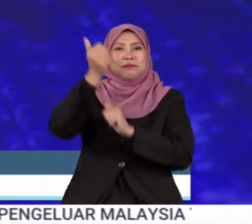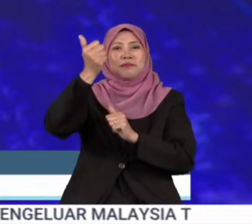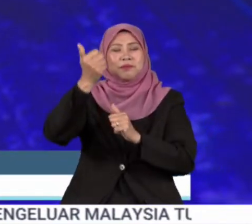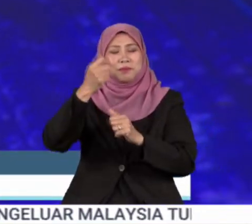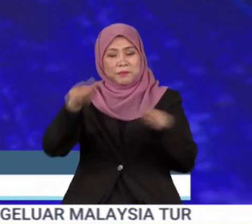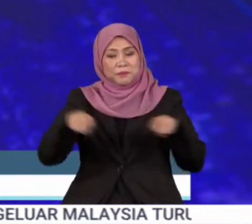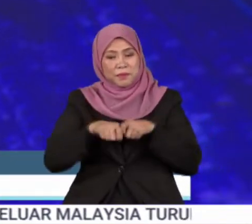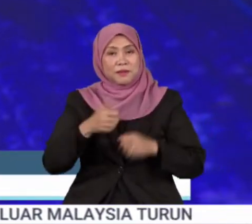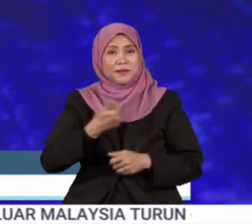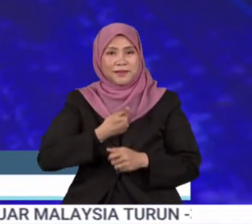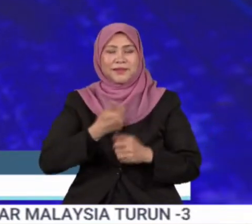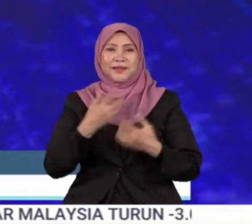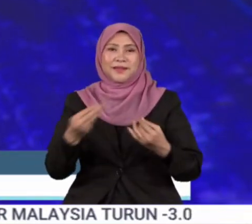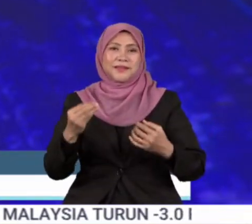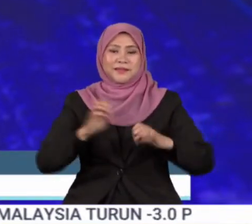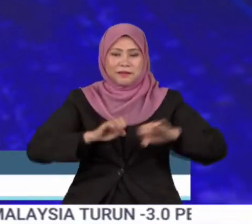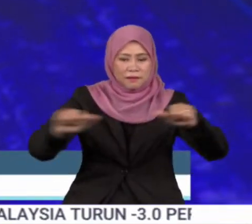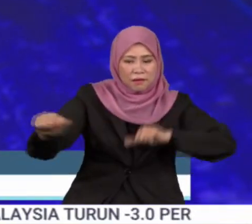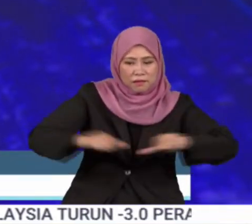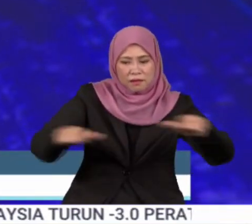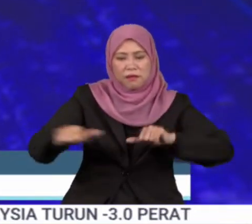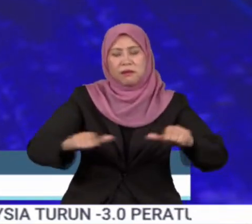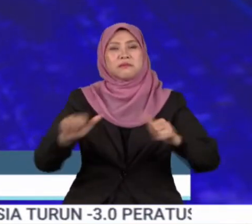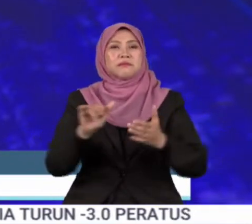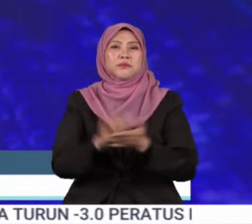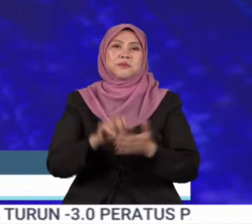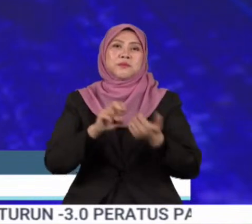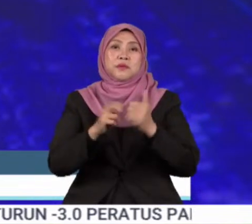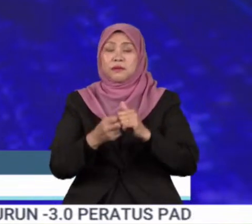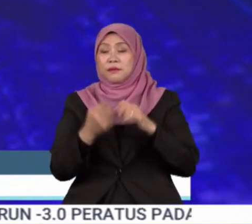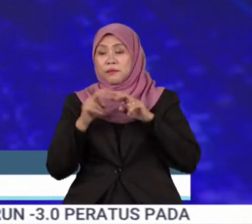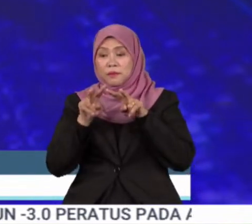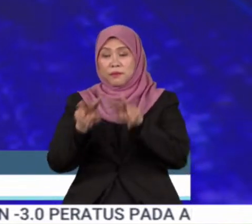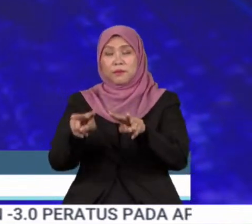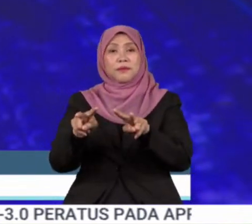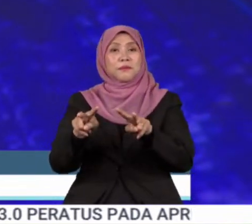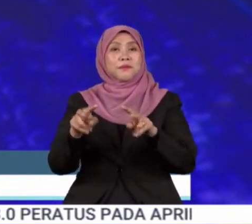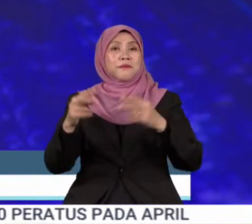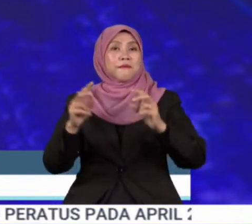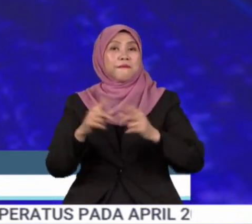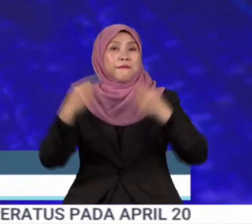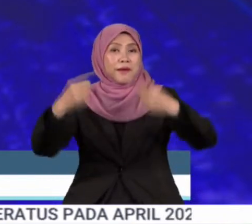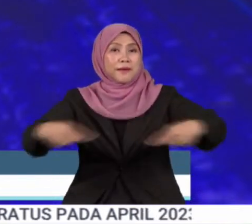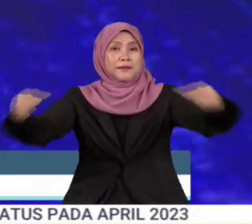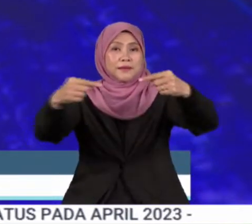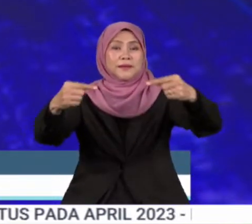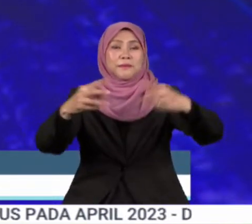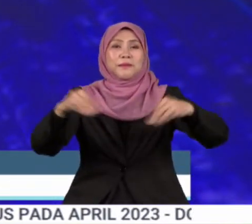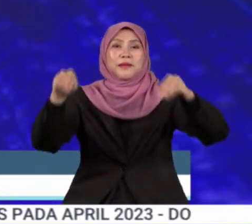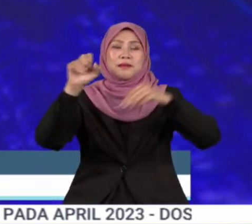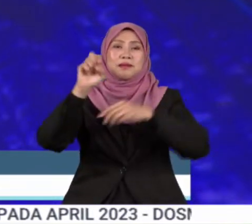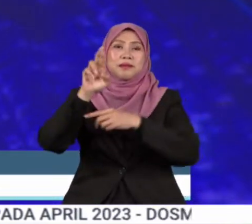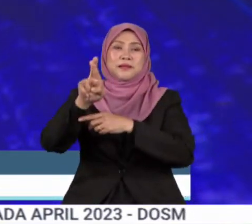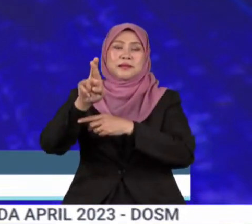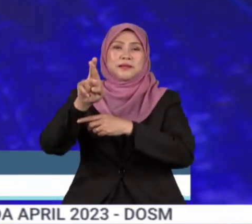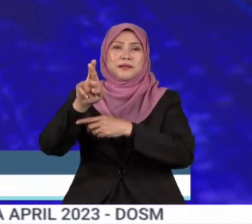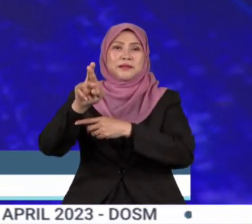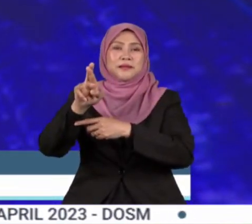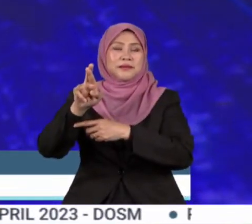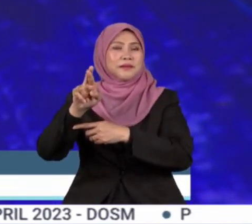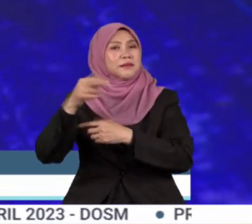sendiri. Tahap stamina dan kecergasan menjadi pemisah yang menyaksikan mereka pada aksi final Malaysia Masters 2023 semalam.